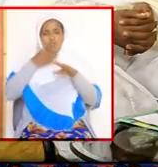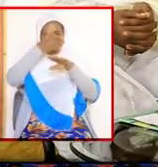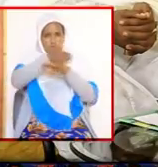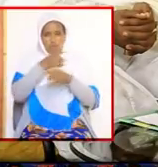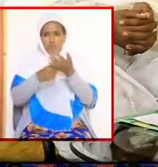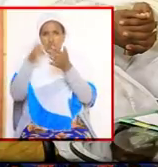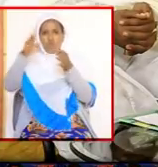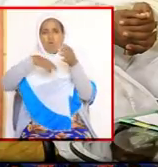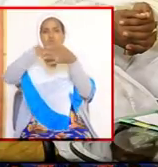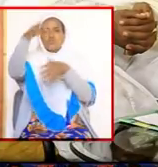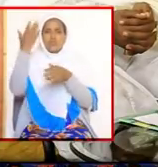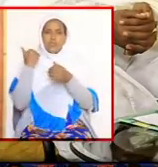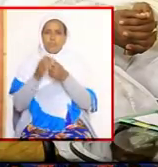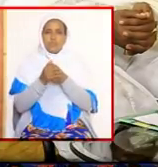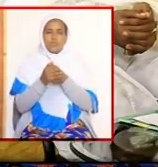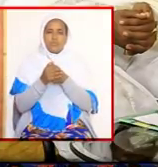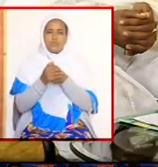ከኔ በኋላ እሱም አውጥቶ ነበረ።